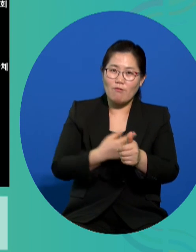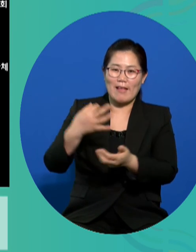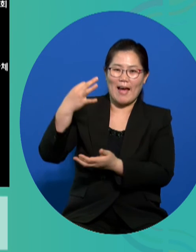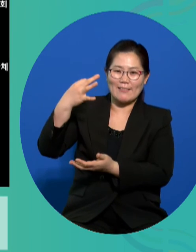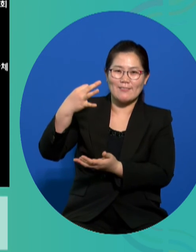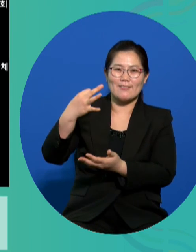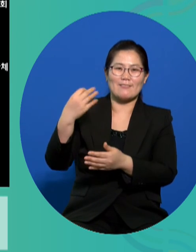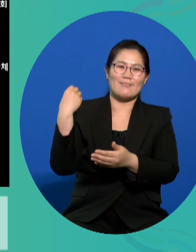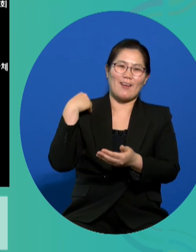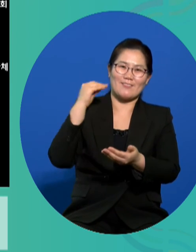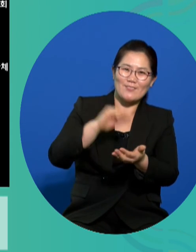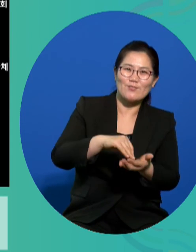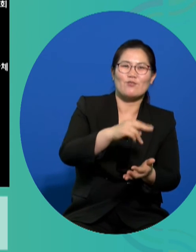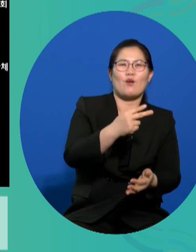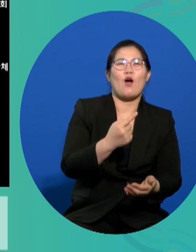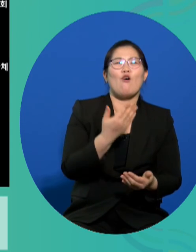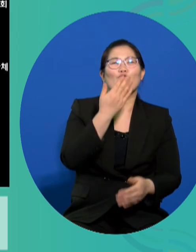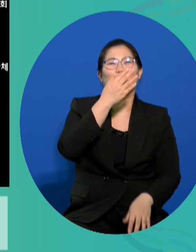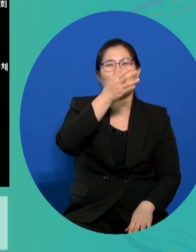다시